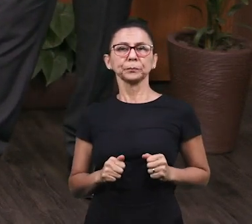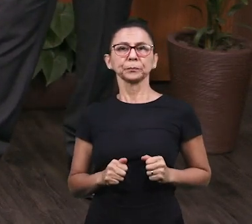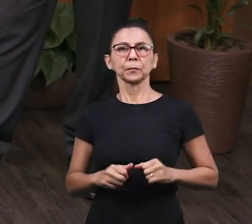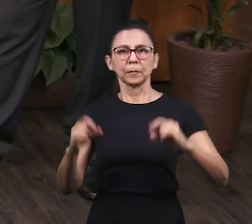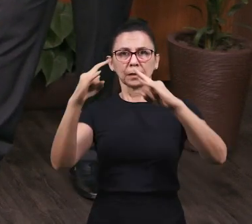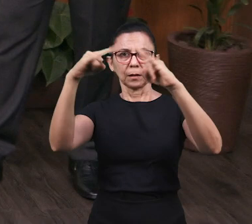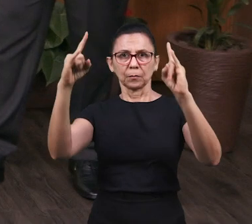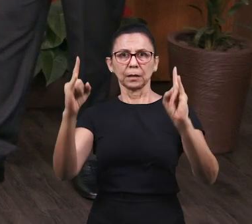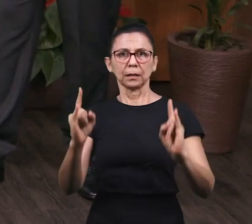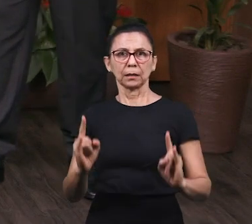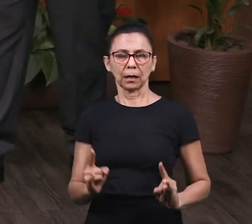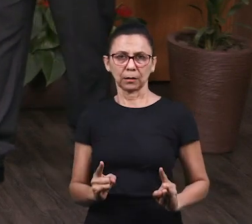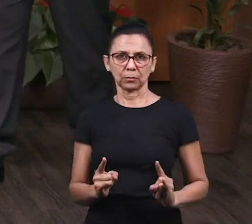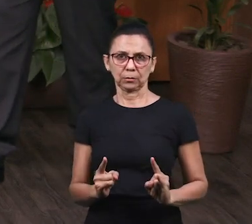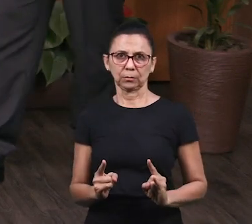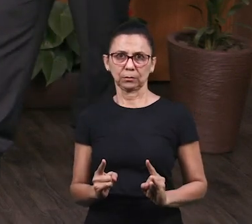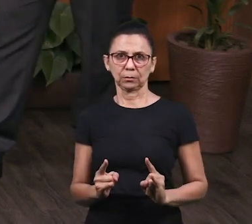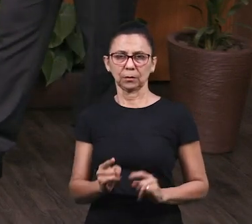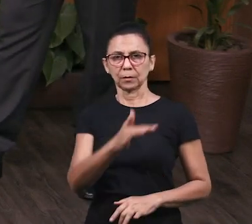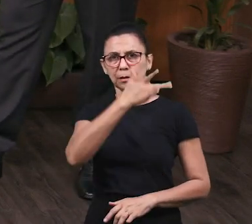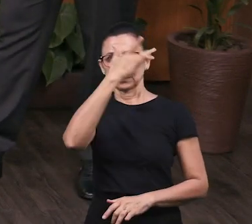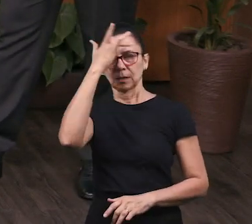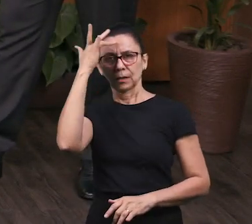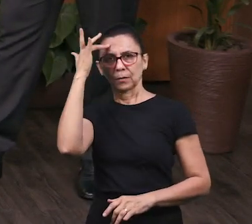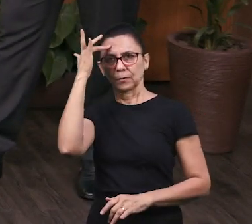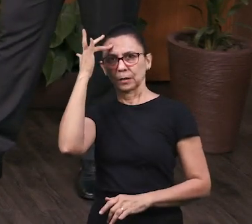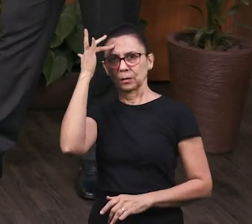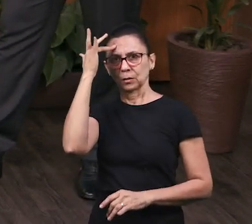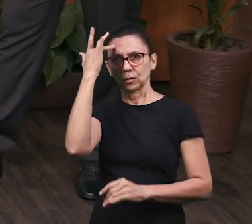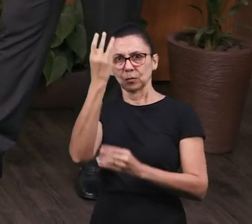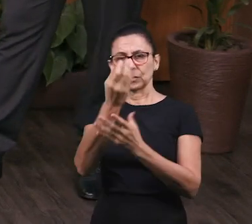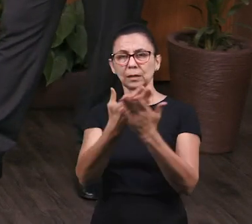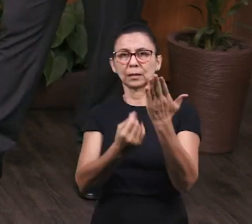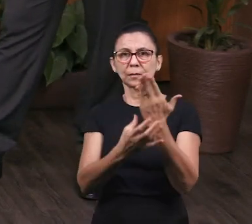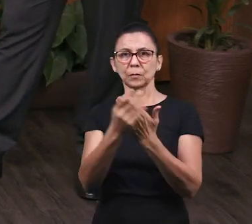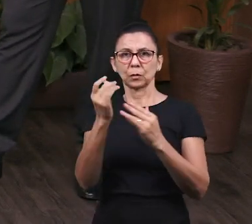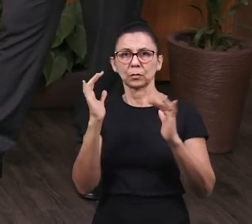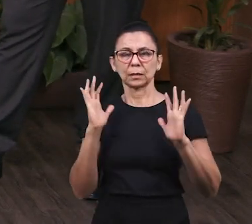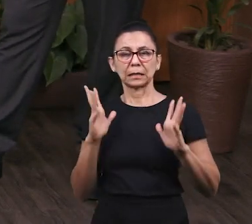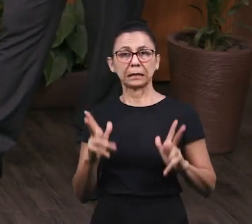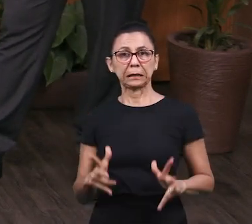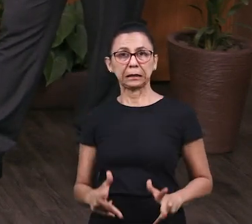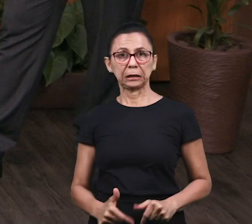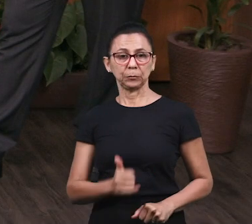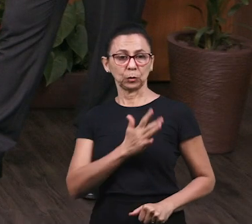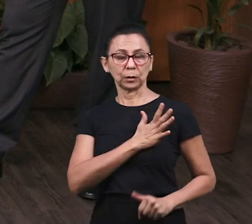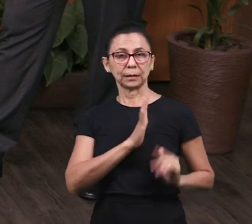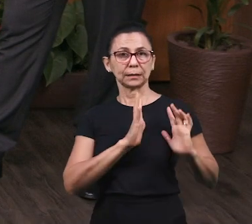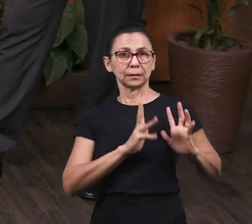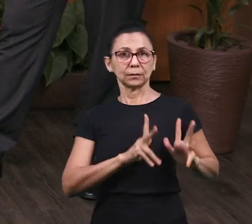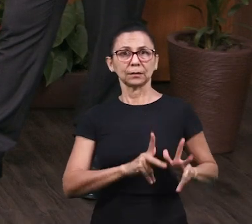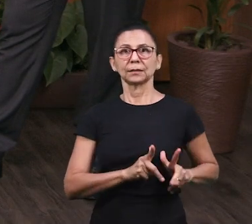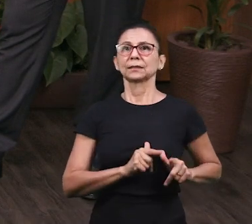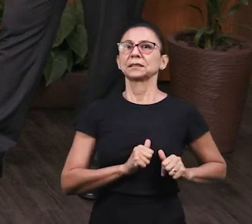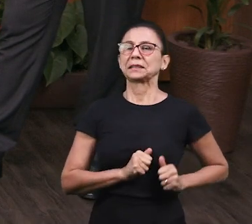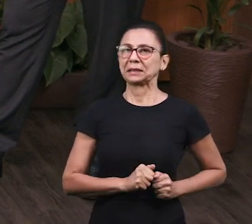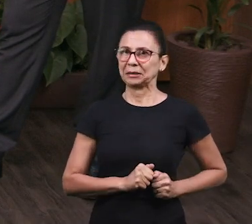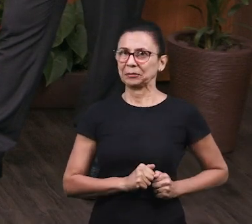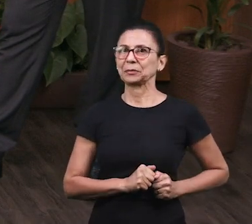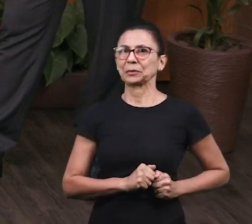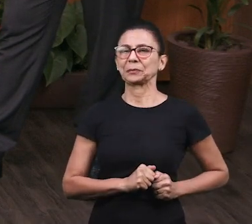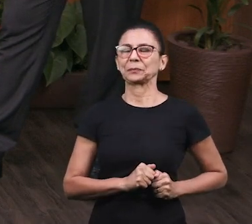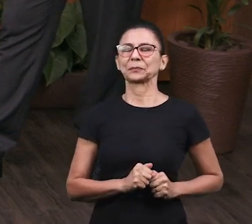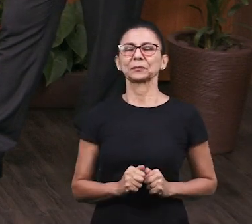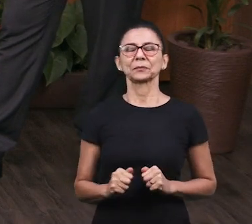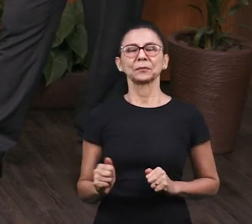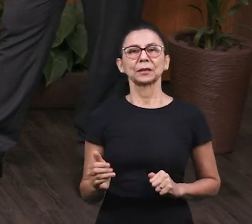pur de cœur. » C'est exactement cela, Sergio. Cet acte que le sacrificateur, les Lévites faisaient du